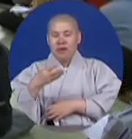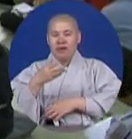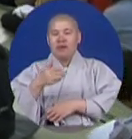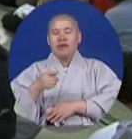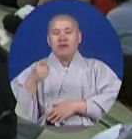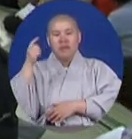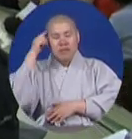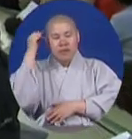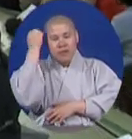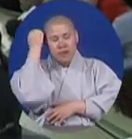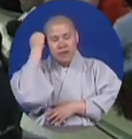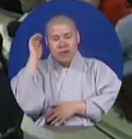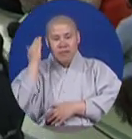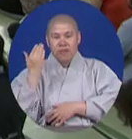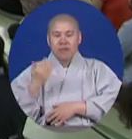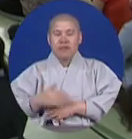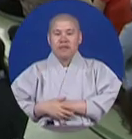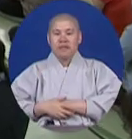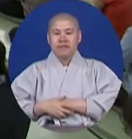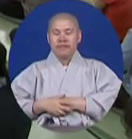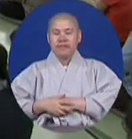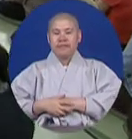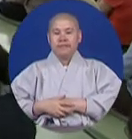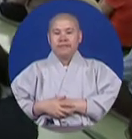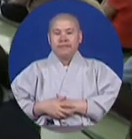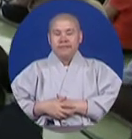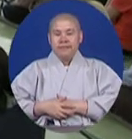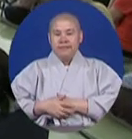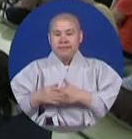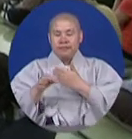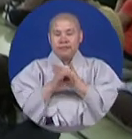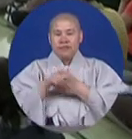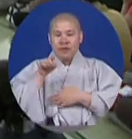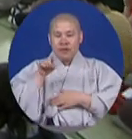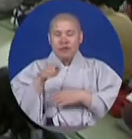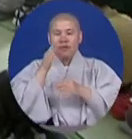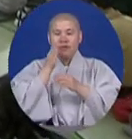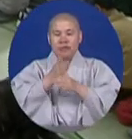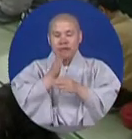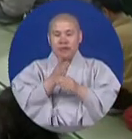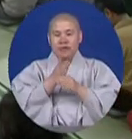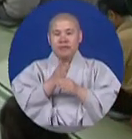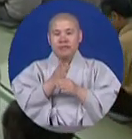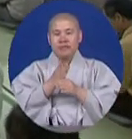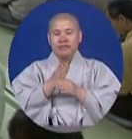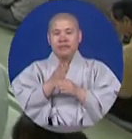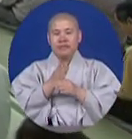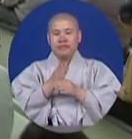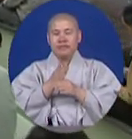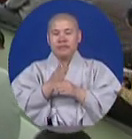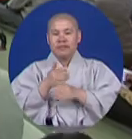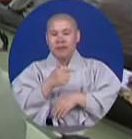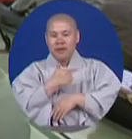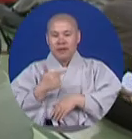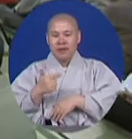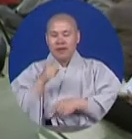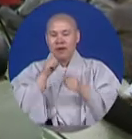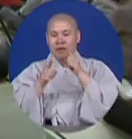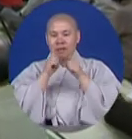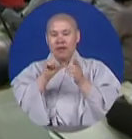이런 게 이제 이 번뇌입니다. 그러면 이제 그 중에서도 이제 크게 말할 때